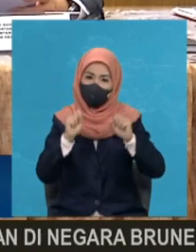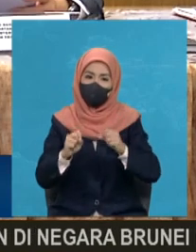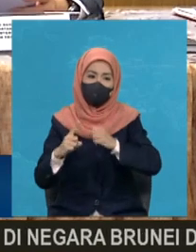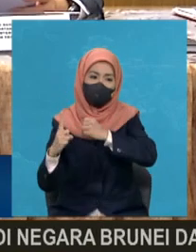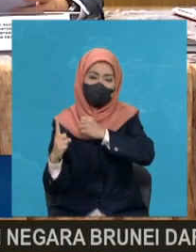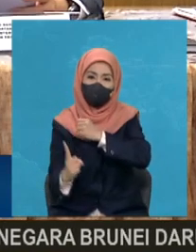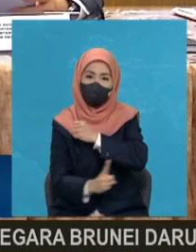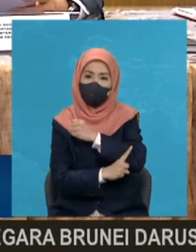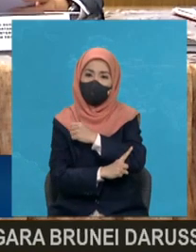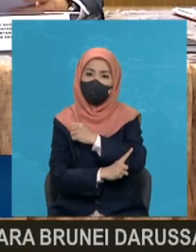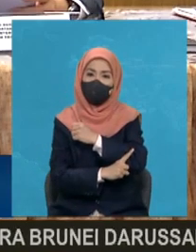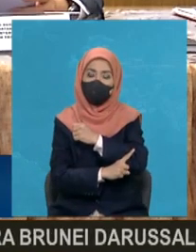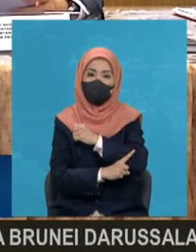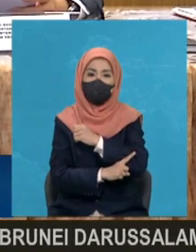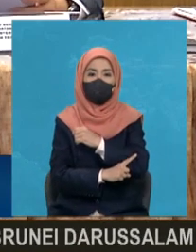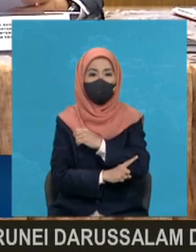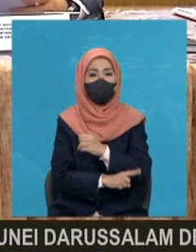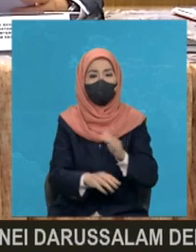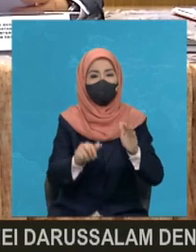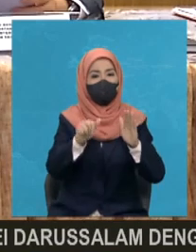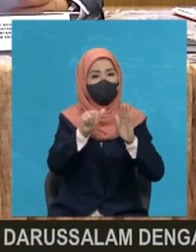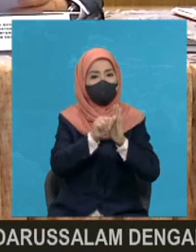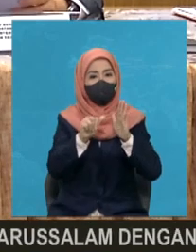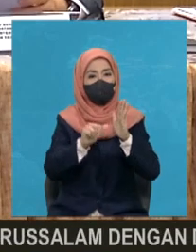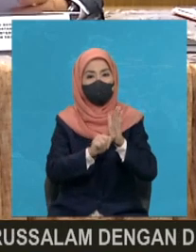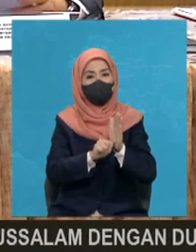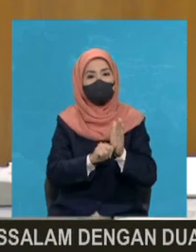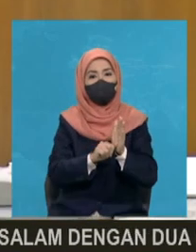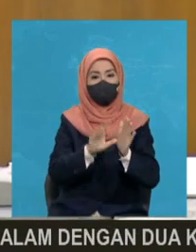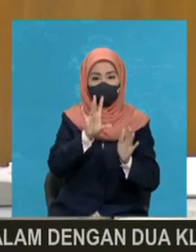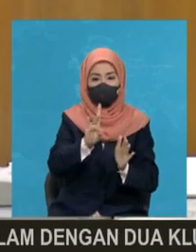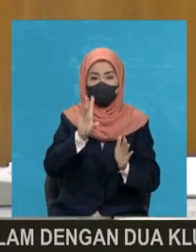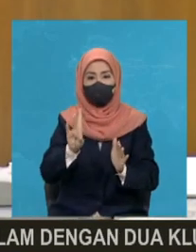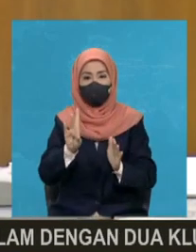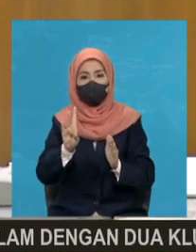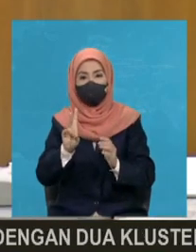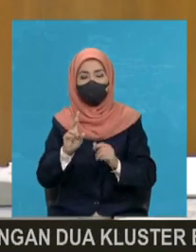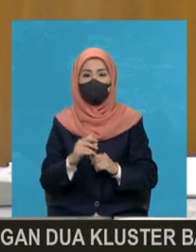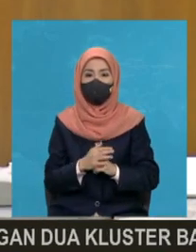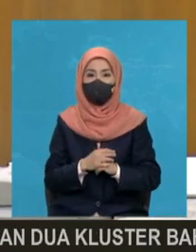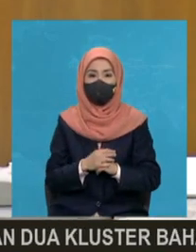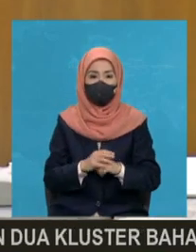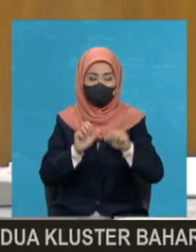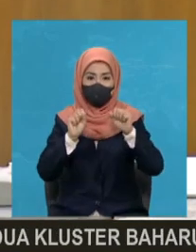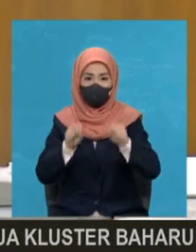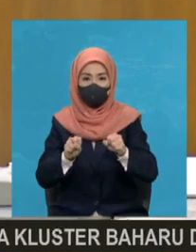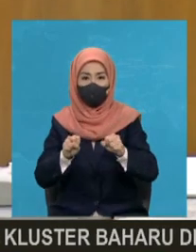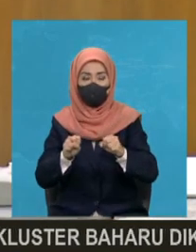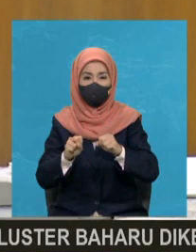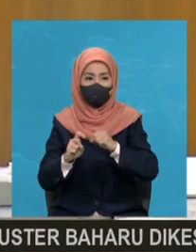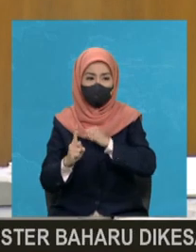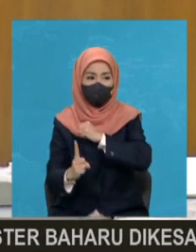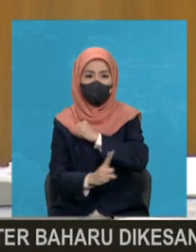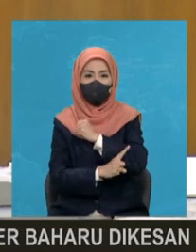dikenalkan hukuman dibawa bab 177 tandon keseksaan yang boleh membawa